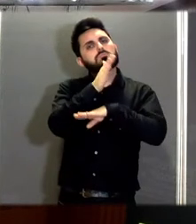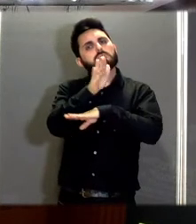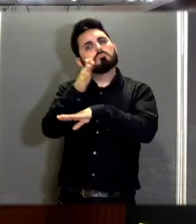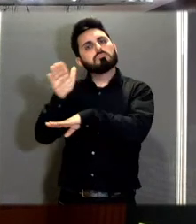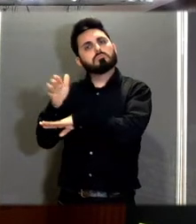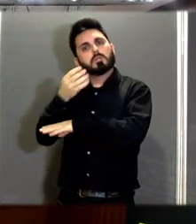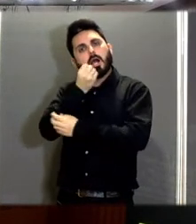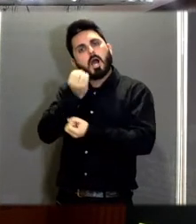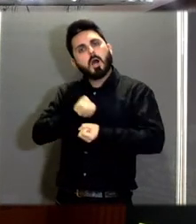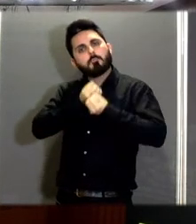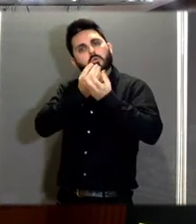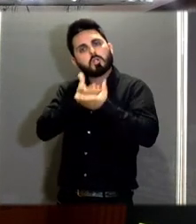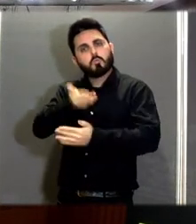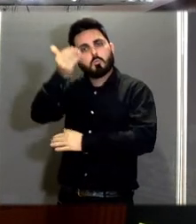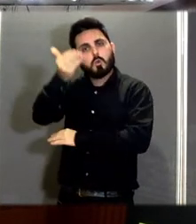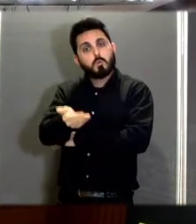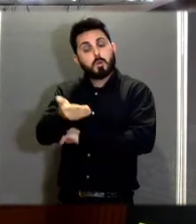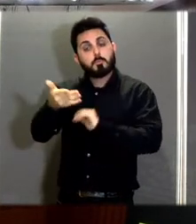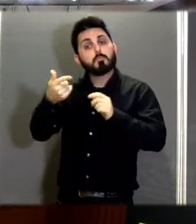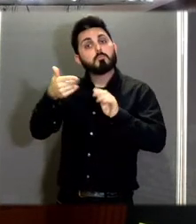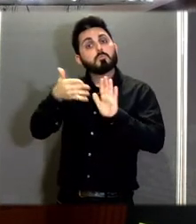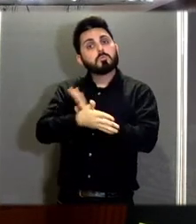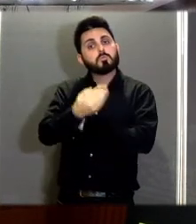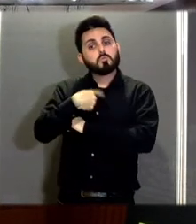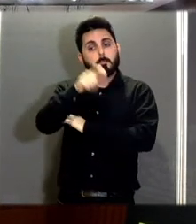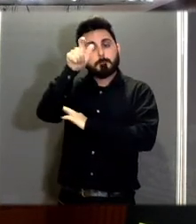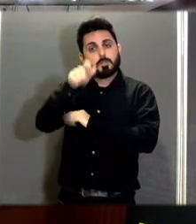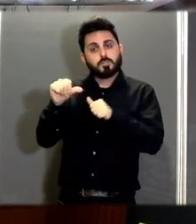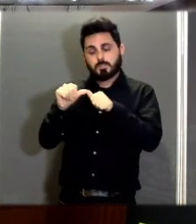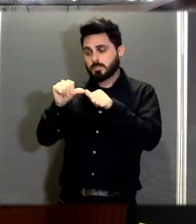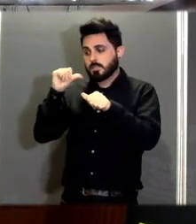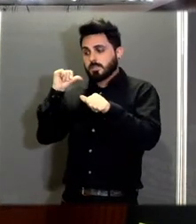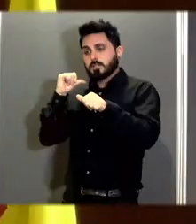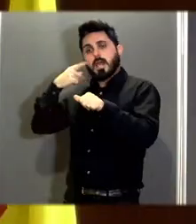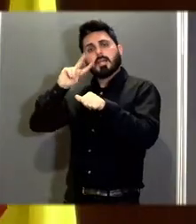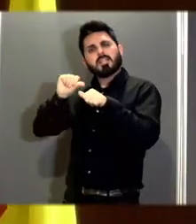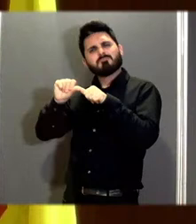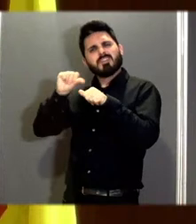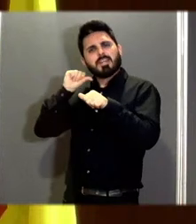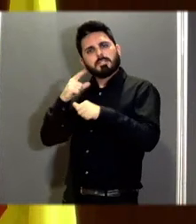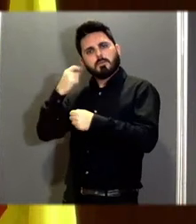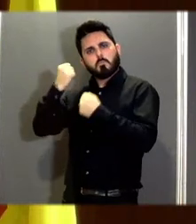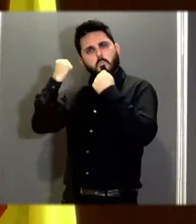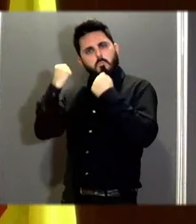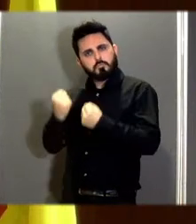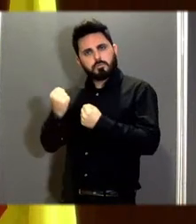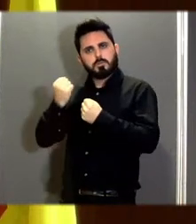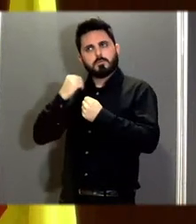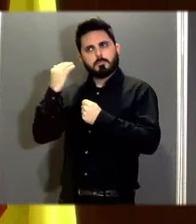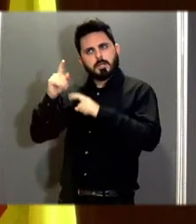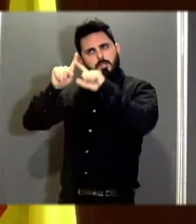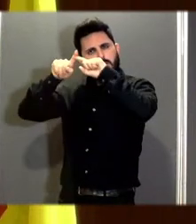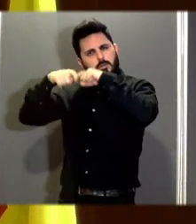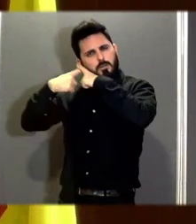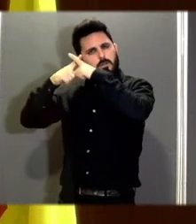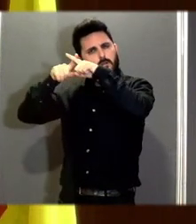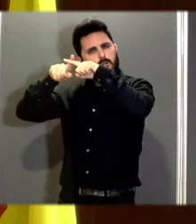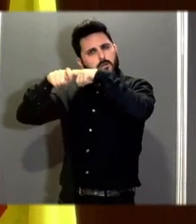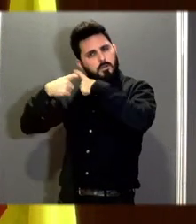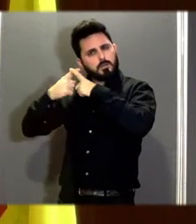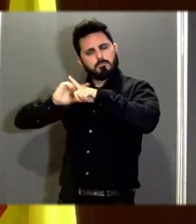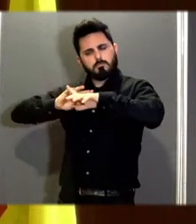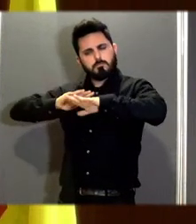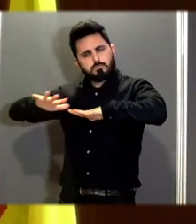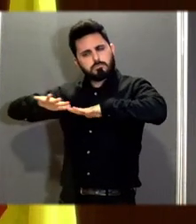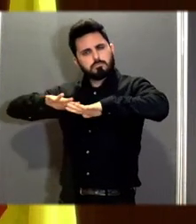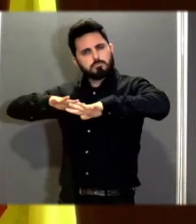que dic que tenen una trajectòria molt intensa i molt reflexiva i molt mobilitzadora